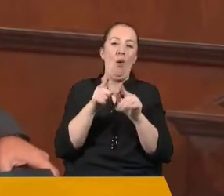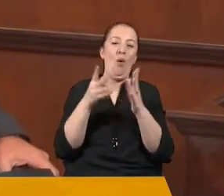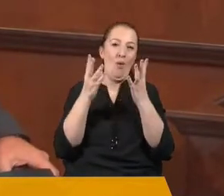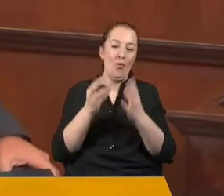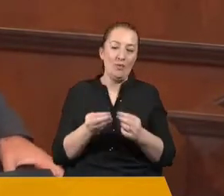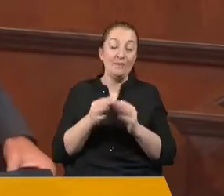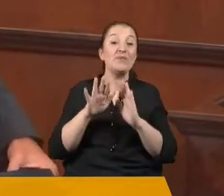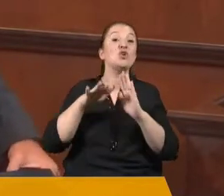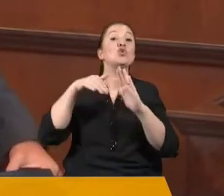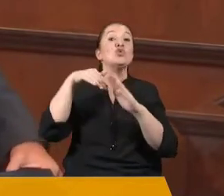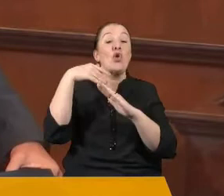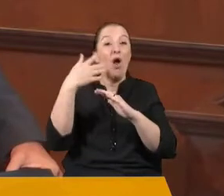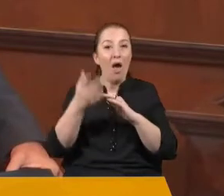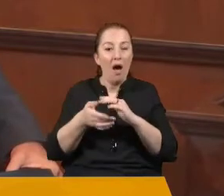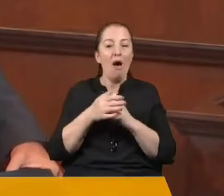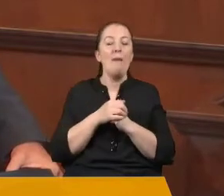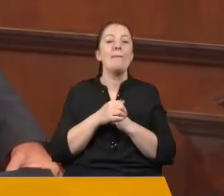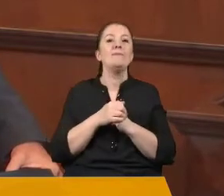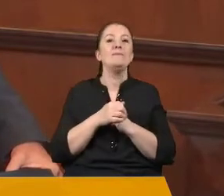Daha sonrasında